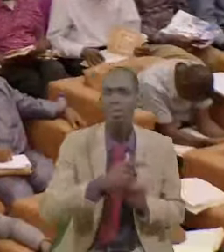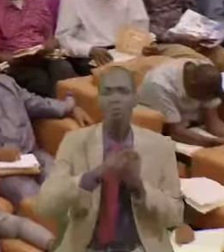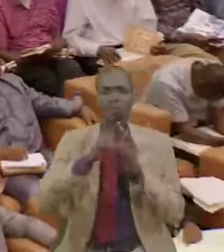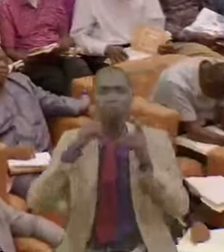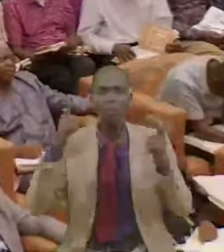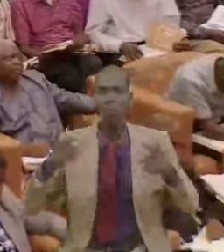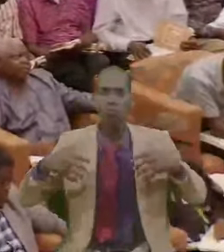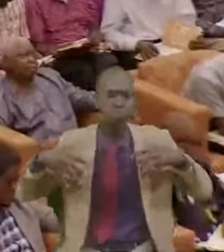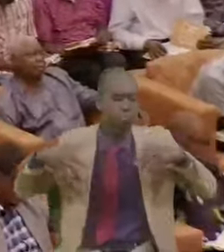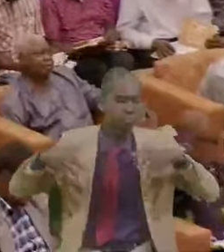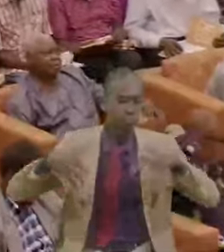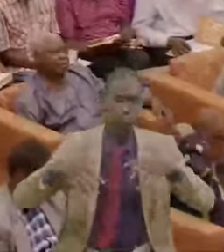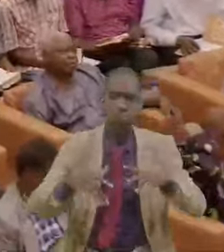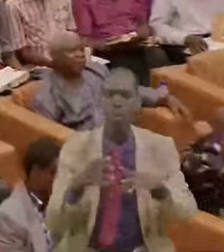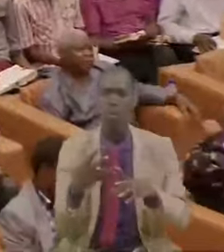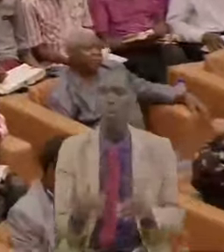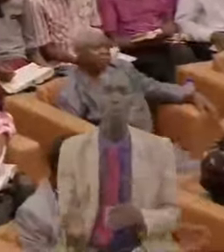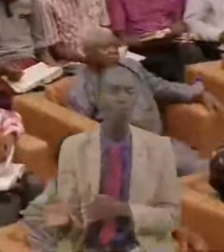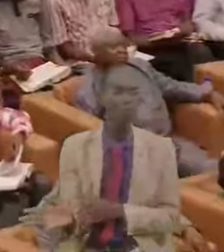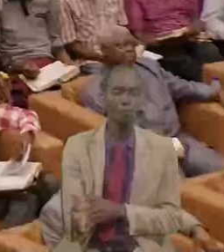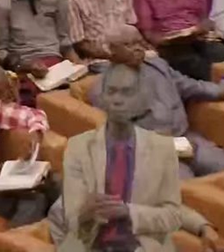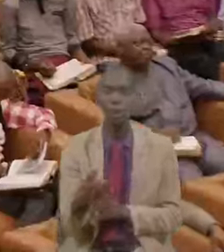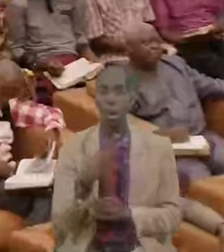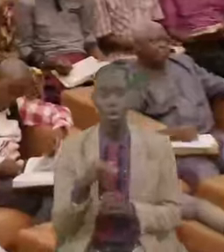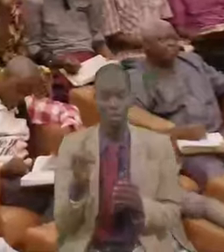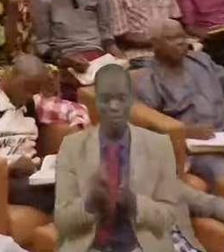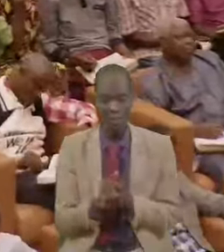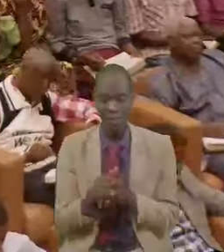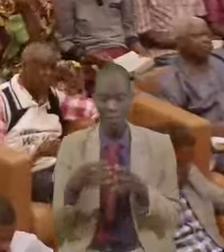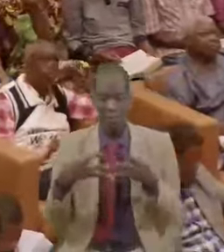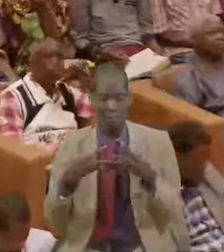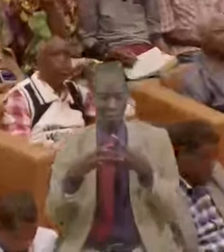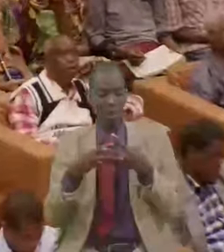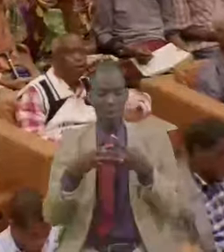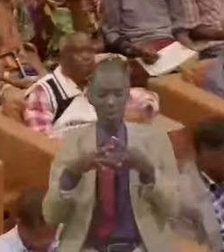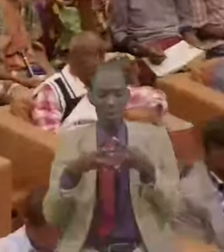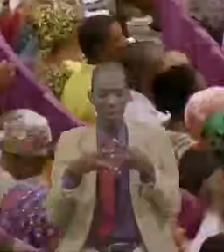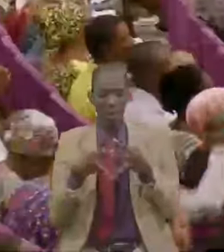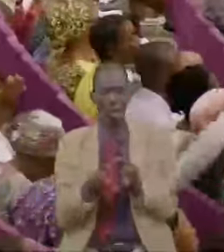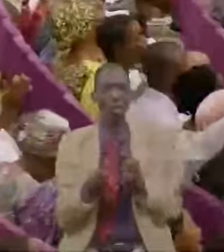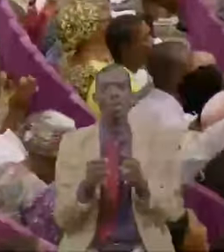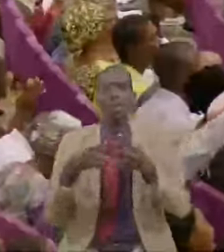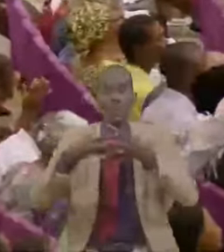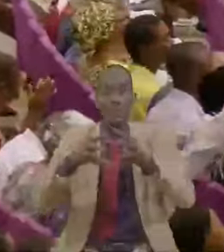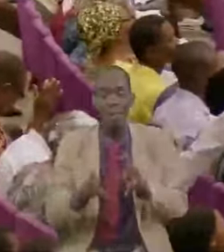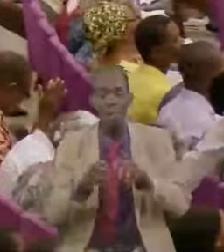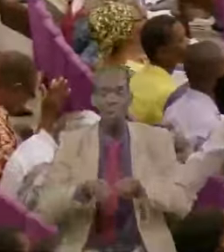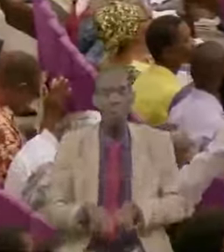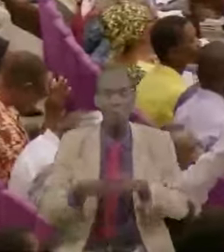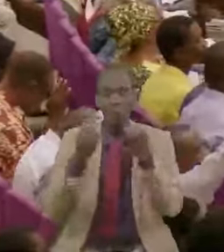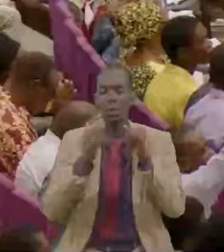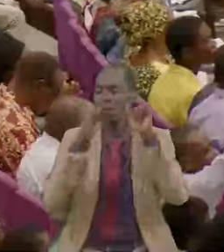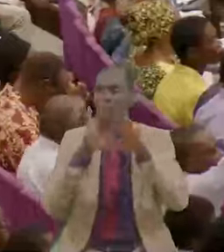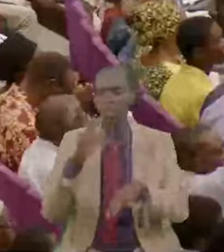Et leur filet se rompait. La bénédiction qui